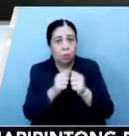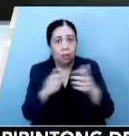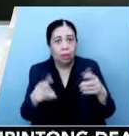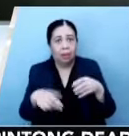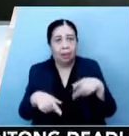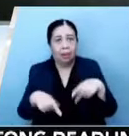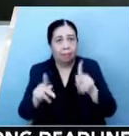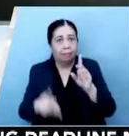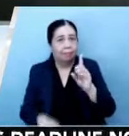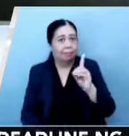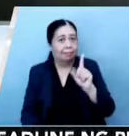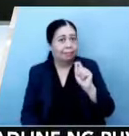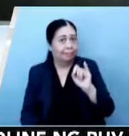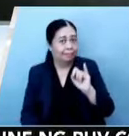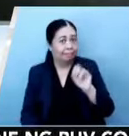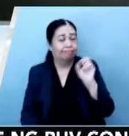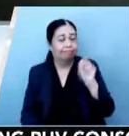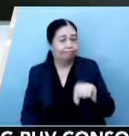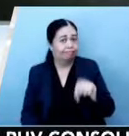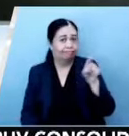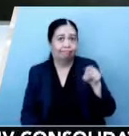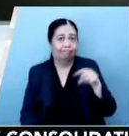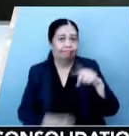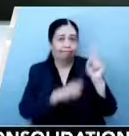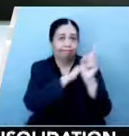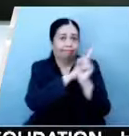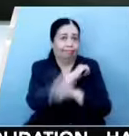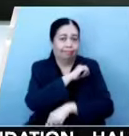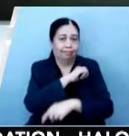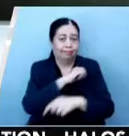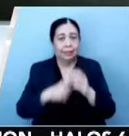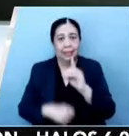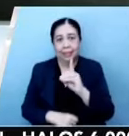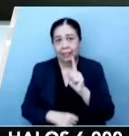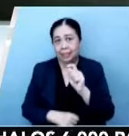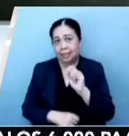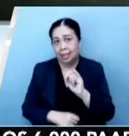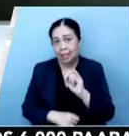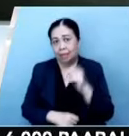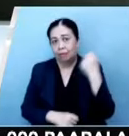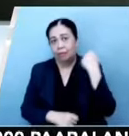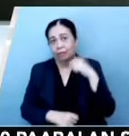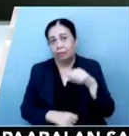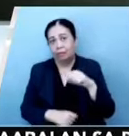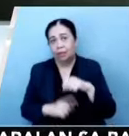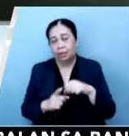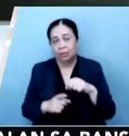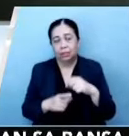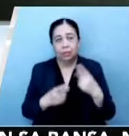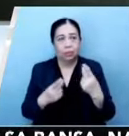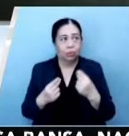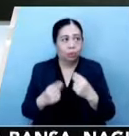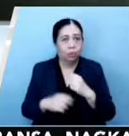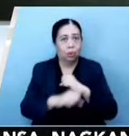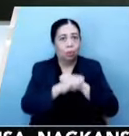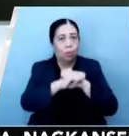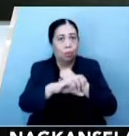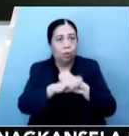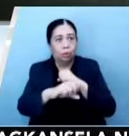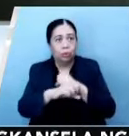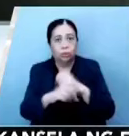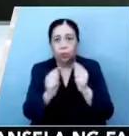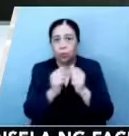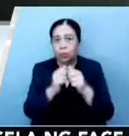pwede silang mapapanagutan ng DTI na violation na conducting ng promotion